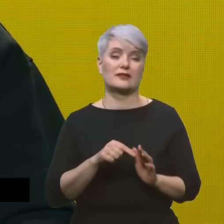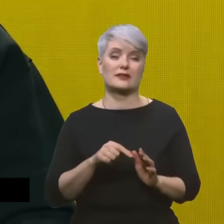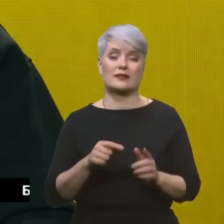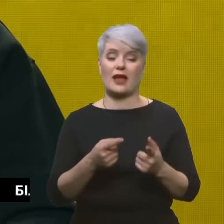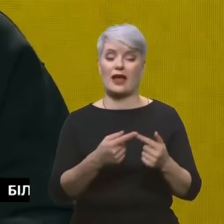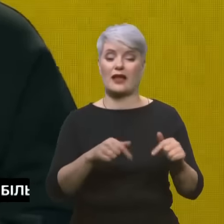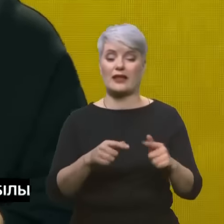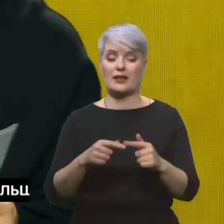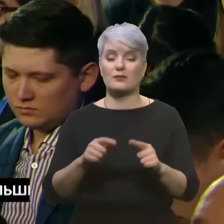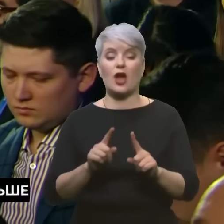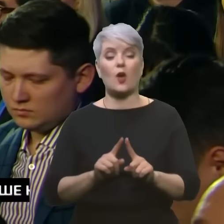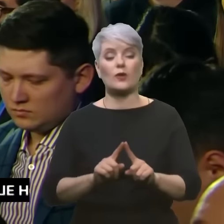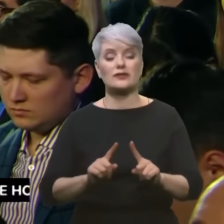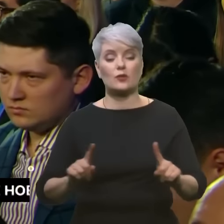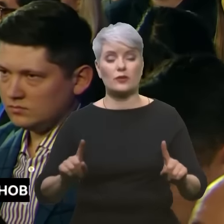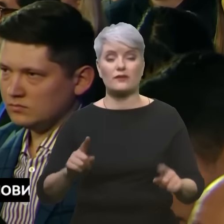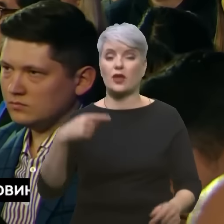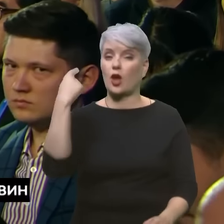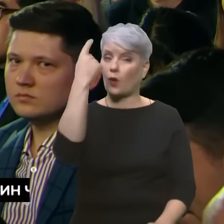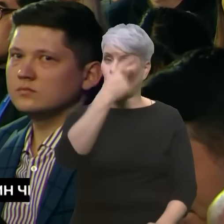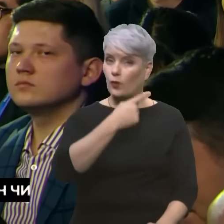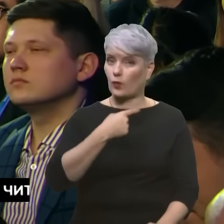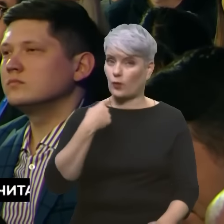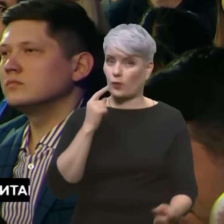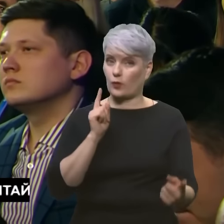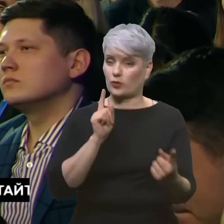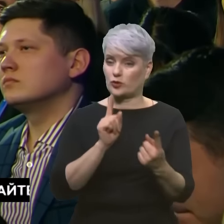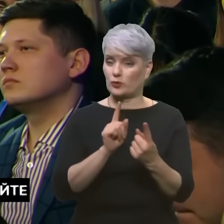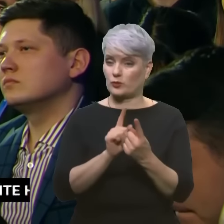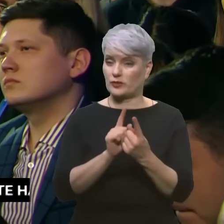особливі особисті стосунки. І